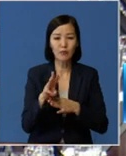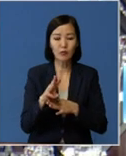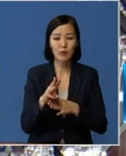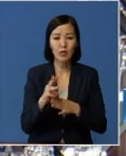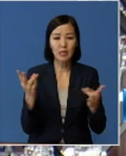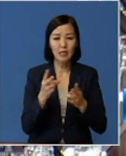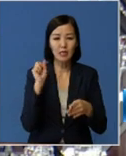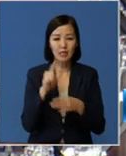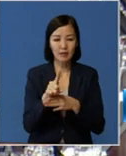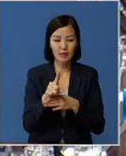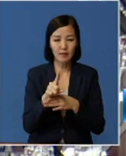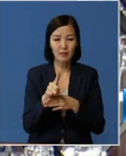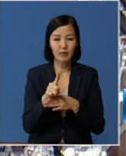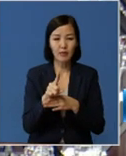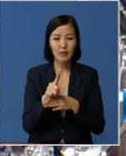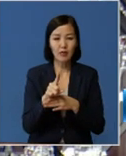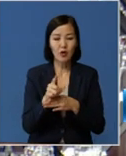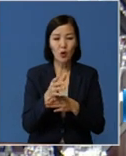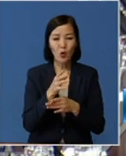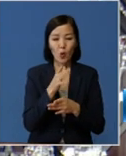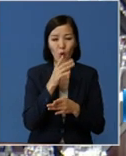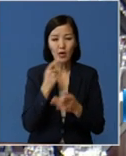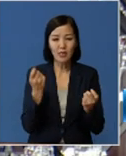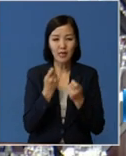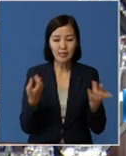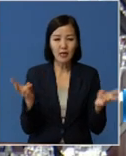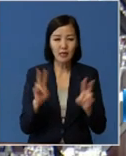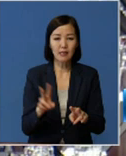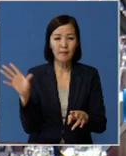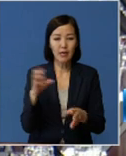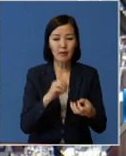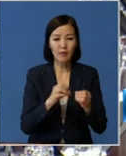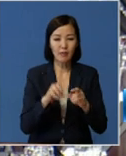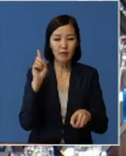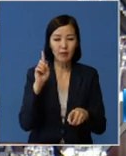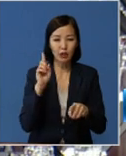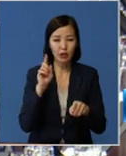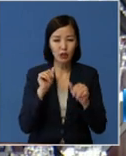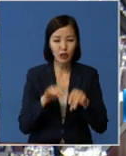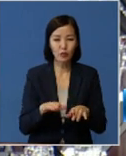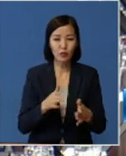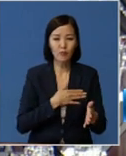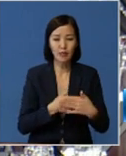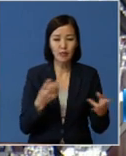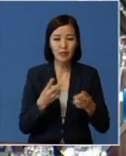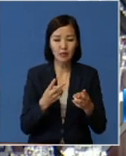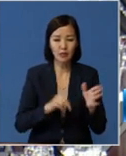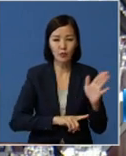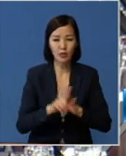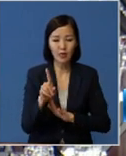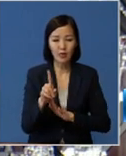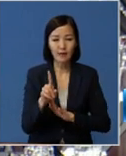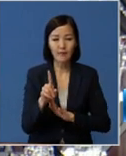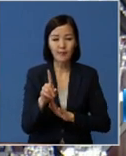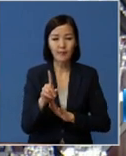етуді тапсырамыз. Уақыт аз қалды, құрметті әріптестер, барлық мәселелерді шешу үшін біз белсене кірісу керек. Осы